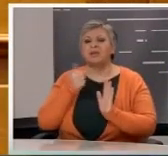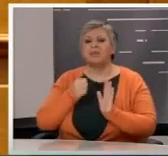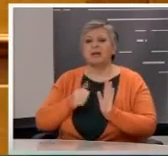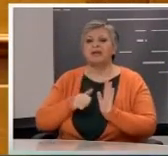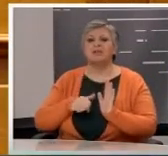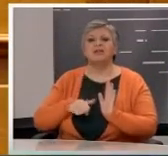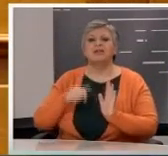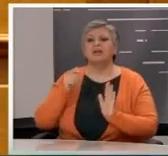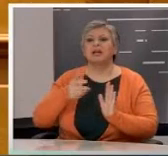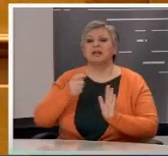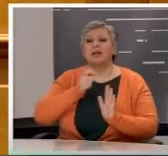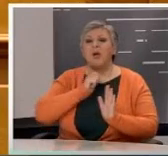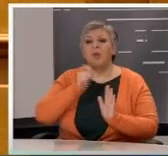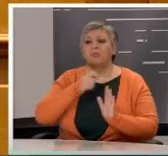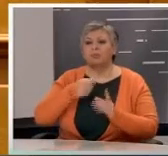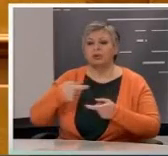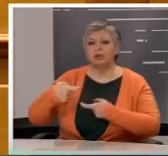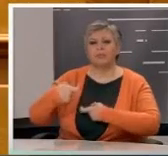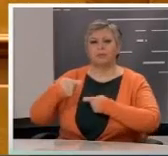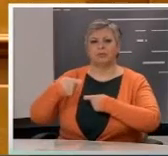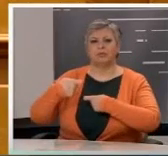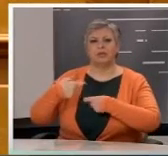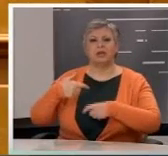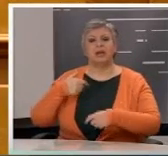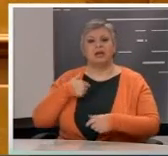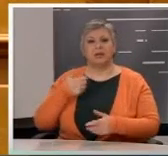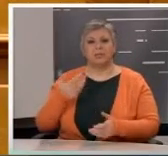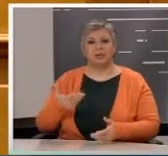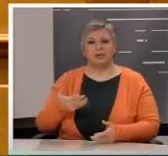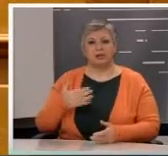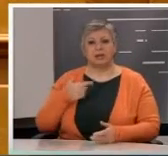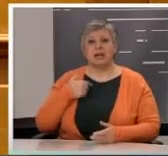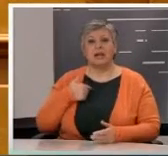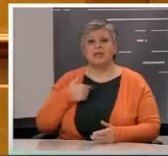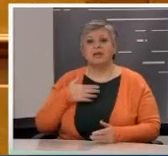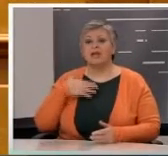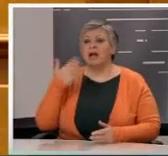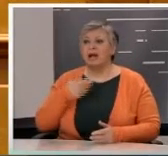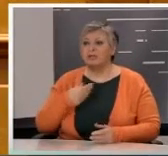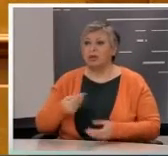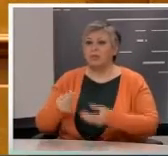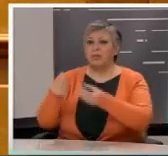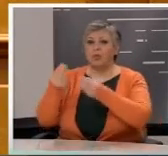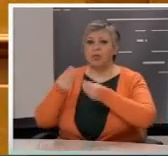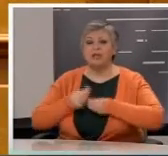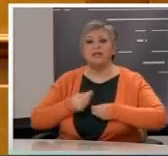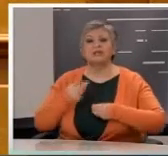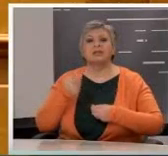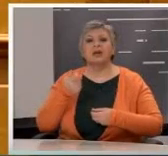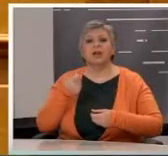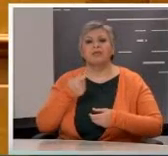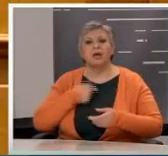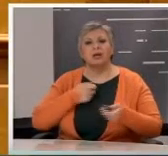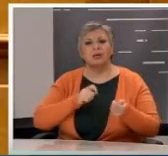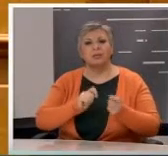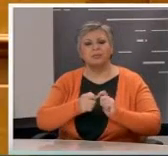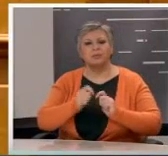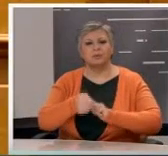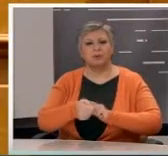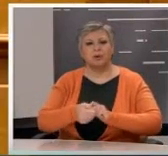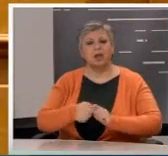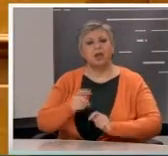μοχλός πολιτικού εξαναγκασμού, ο οποίος είναι χρήματα για μεταρρυθμίσεις. Και επειδή το βλέπετε αυτό,